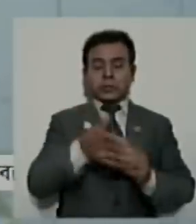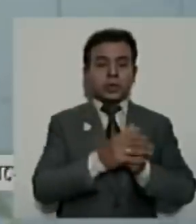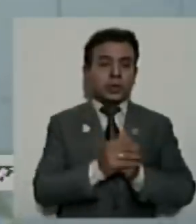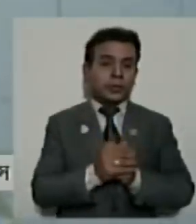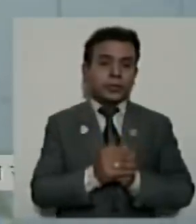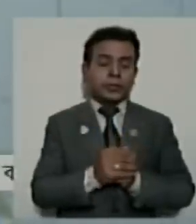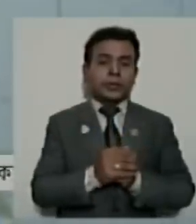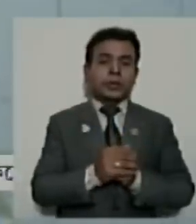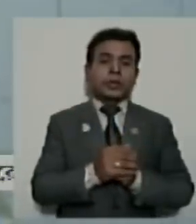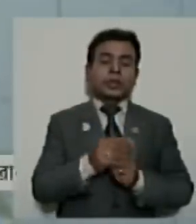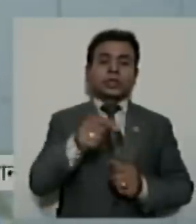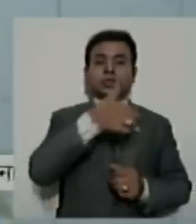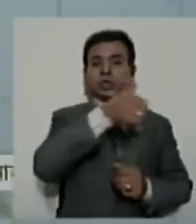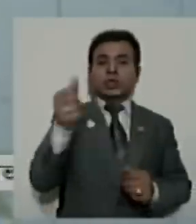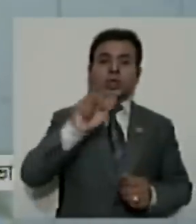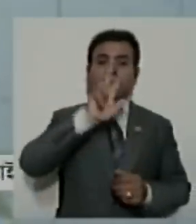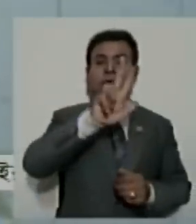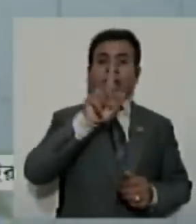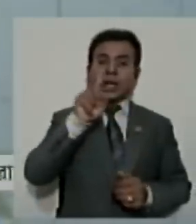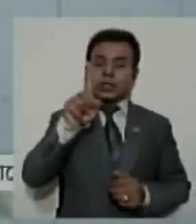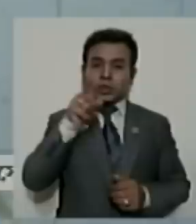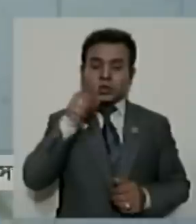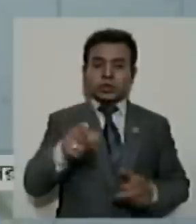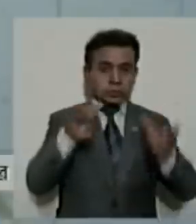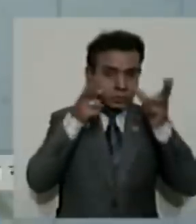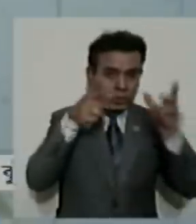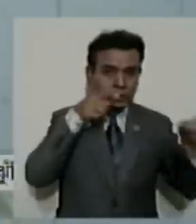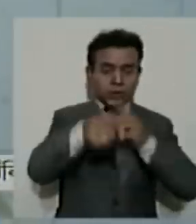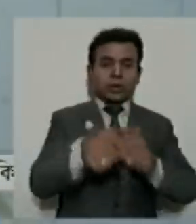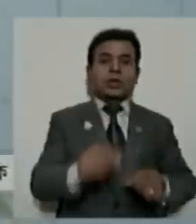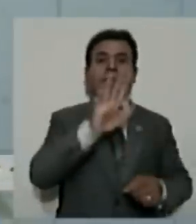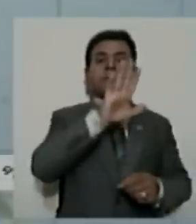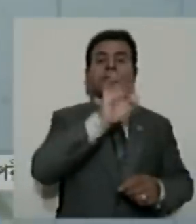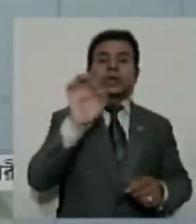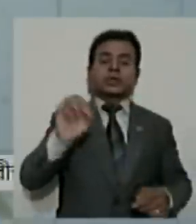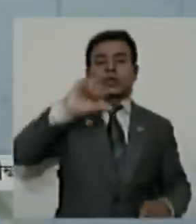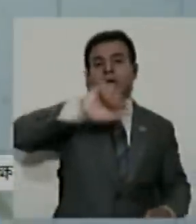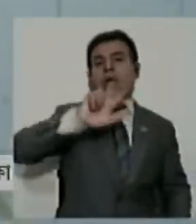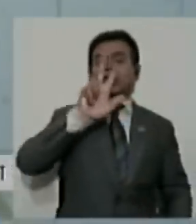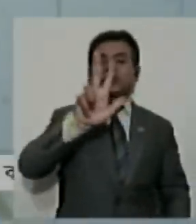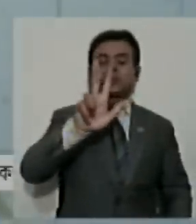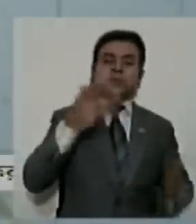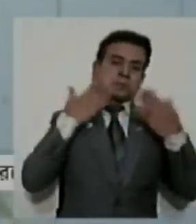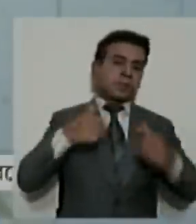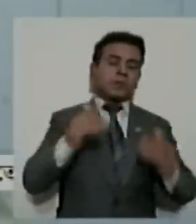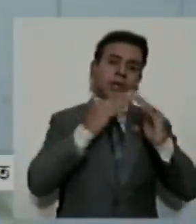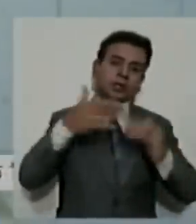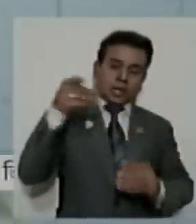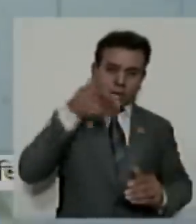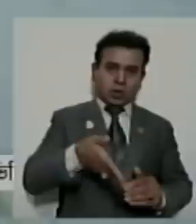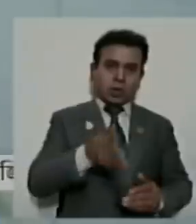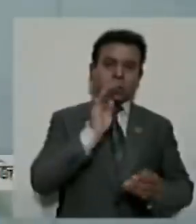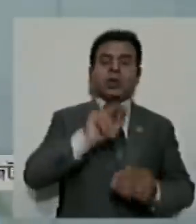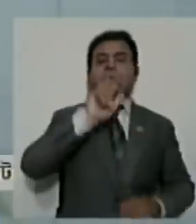জন। এই নারায়ণগঞ্জের পরে পরবর্তী জেলা হলো গাজীপুর, তারপরে কিশোরগঞ্জ এবং নরসিংদী। তাহলে ঢাকা